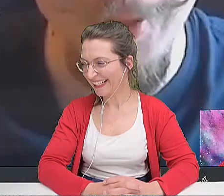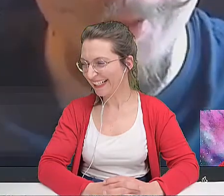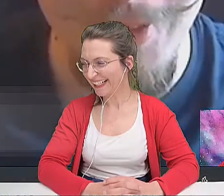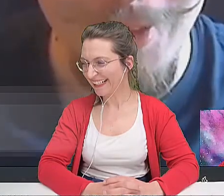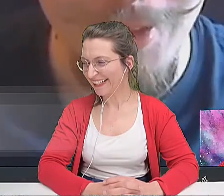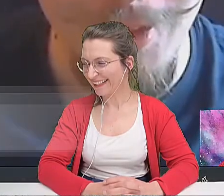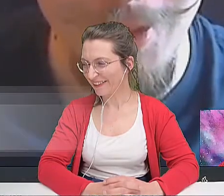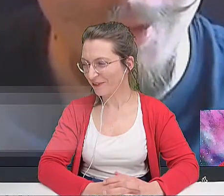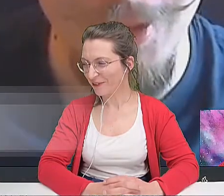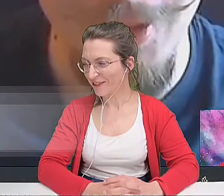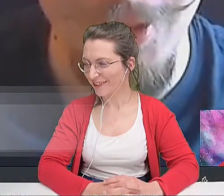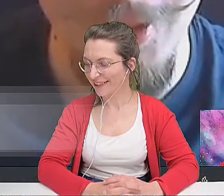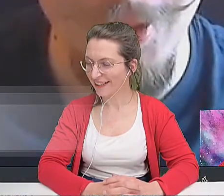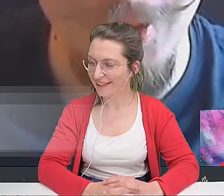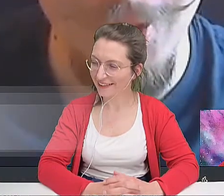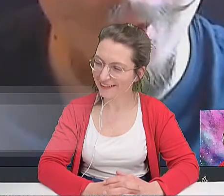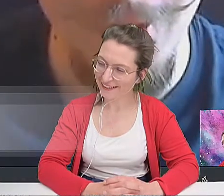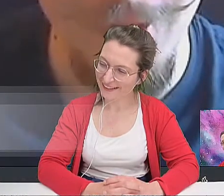mein Sofa. Genau.